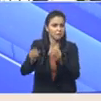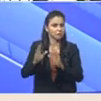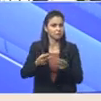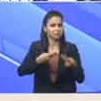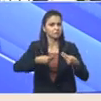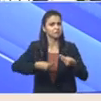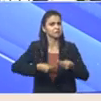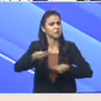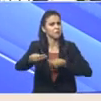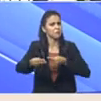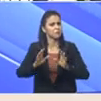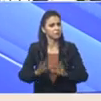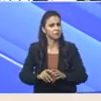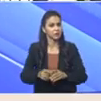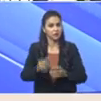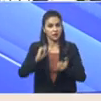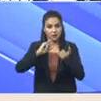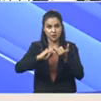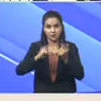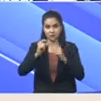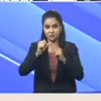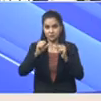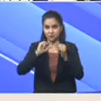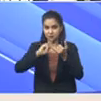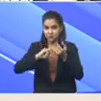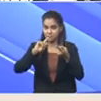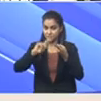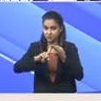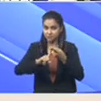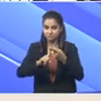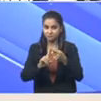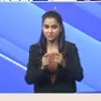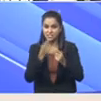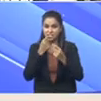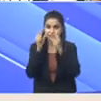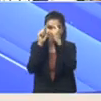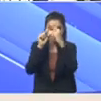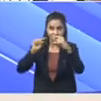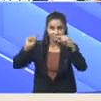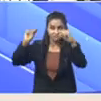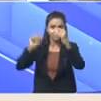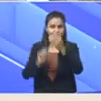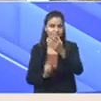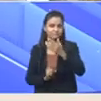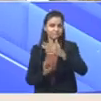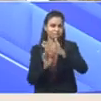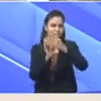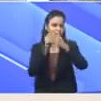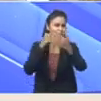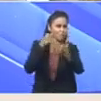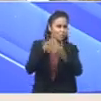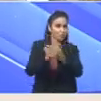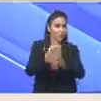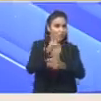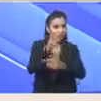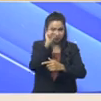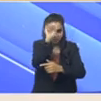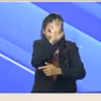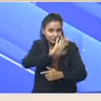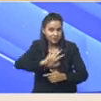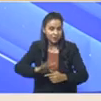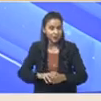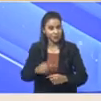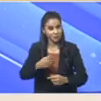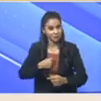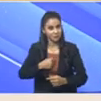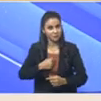में भारत आज चंद्रमा के साउथ पोल पर पहुंचने वाला पहला देश बना है। और एक बात तो मुझे सबसे ज्यादा